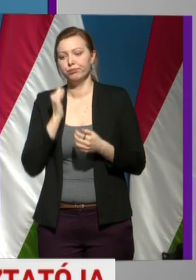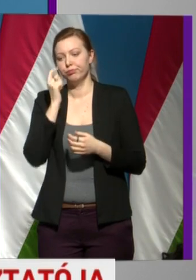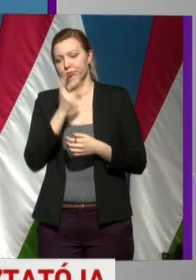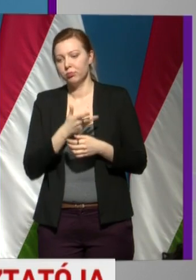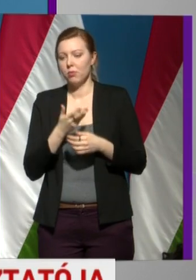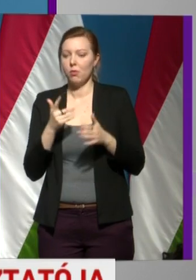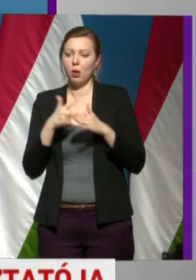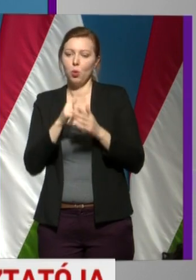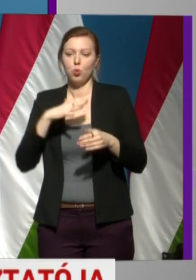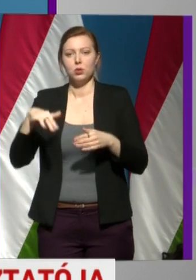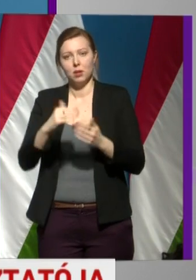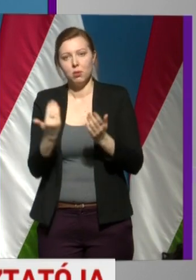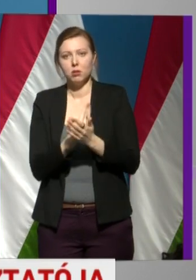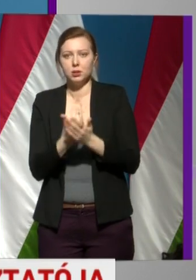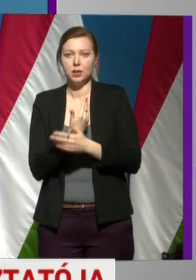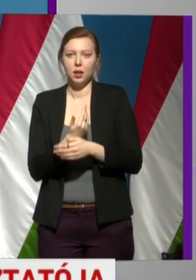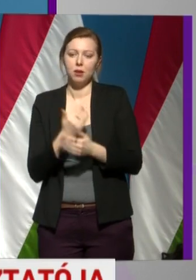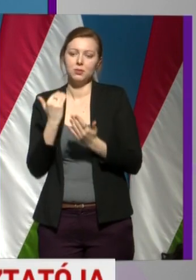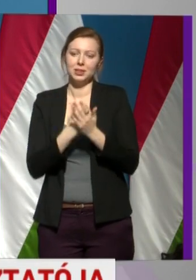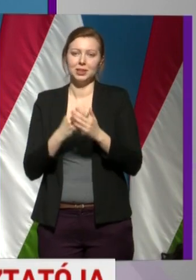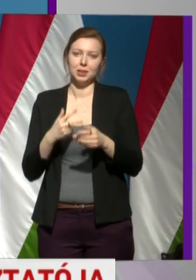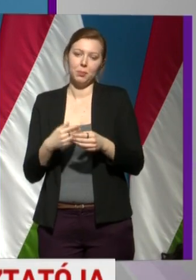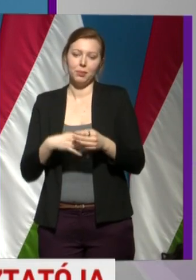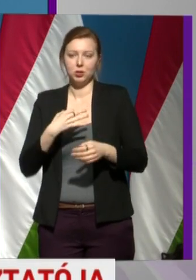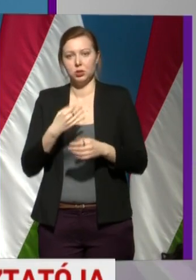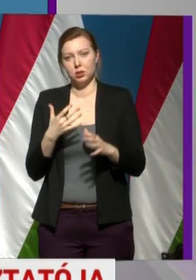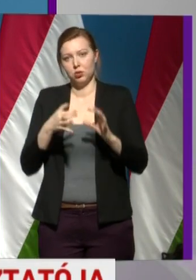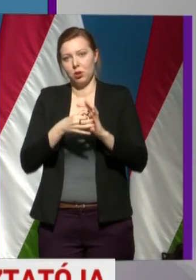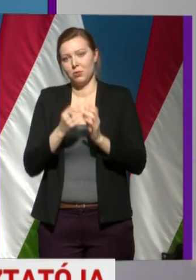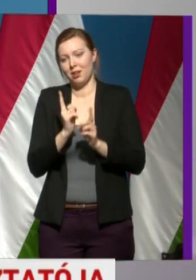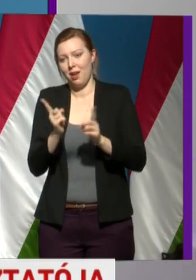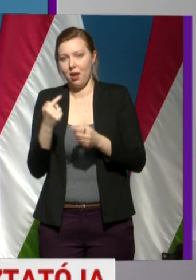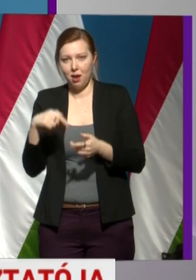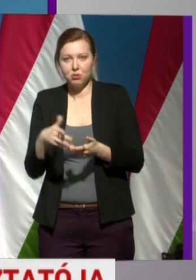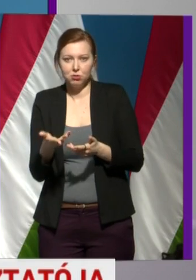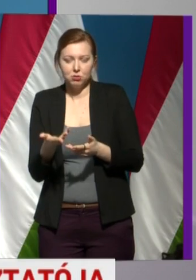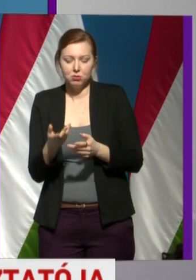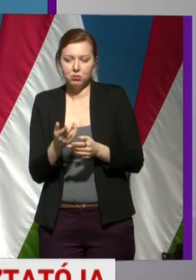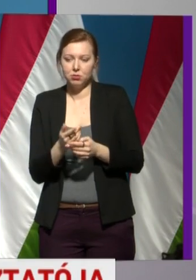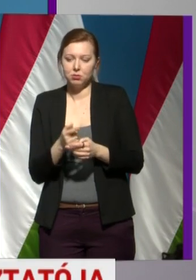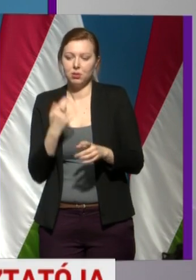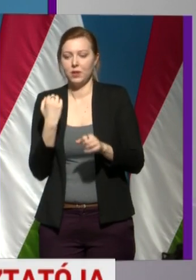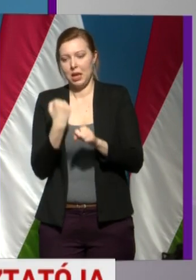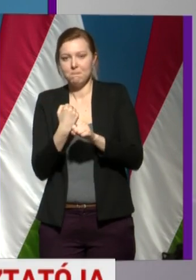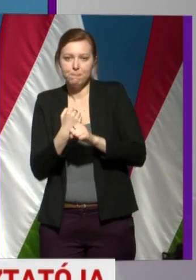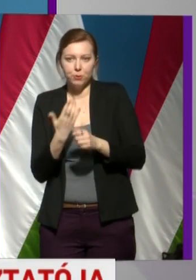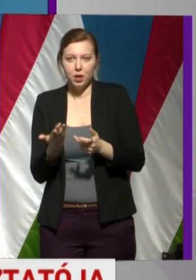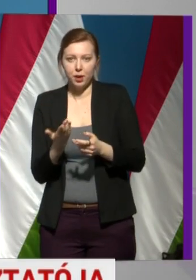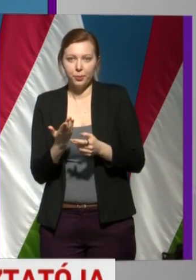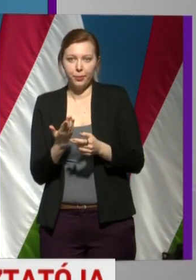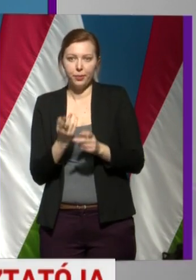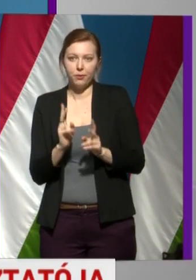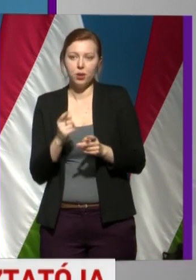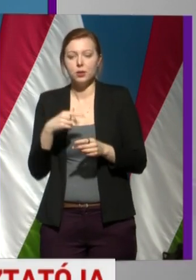közterület használat szabásértése kapcsán eljárás alá kerülnek, vagy ilyen cselekményt követnek el,